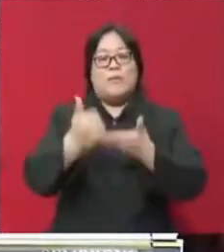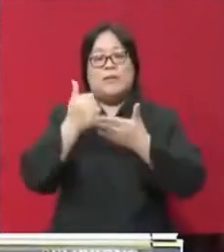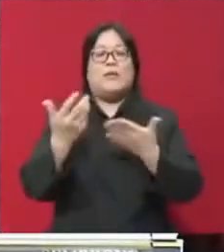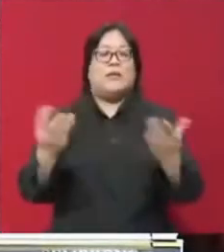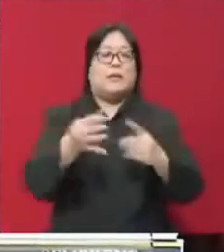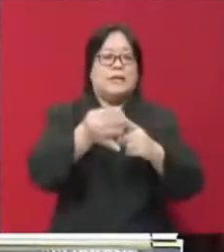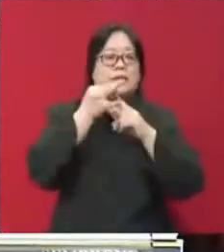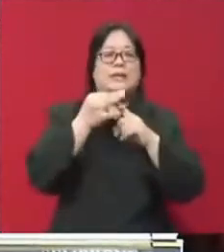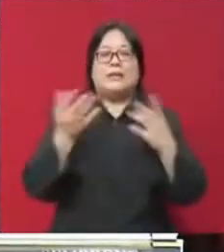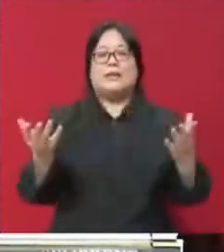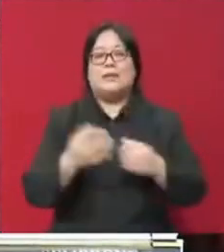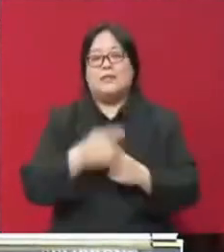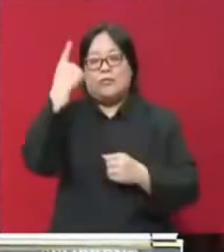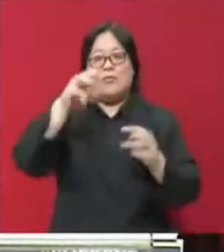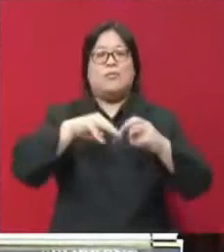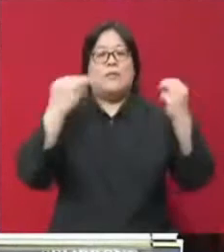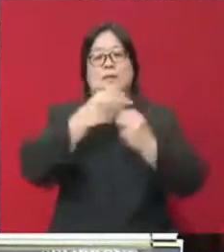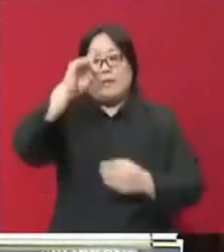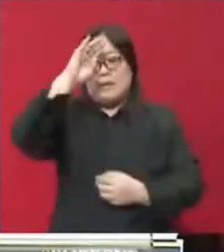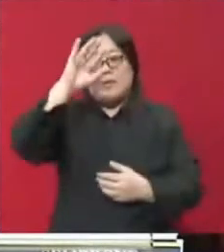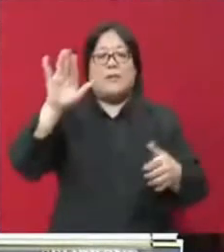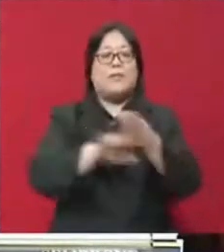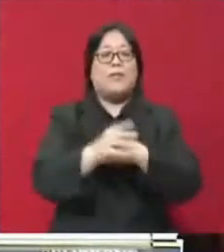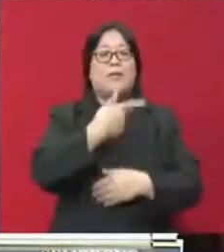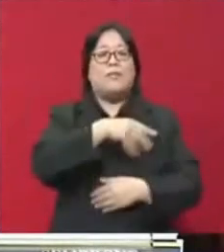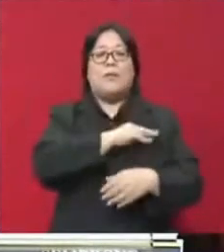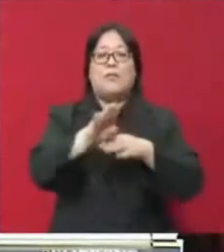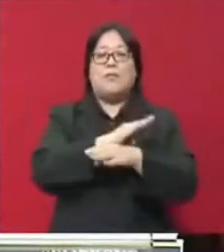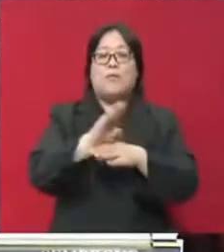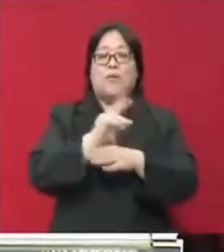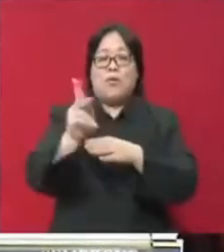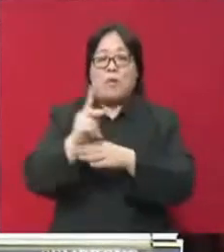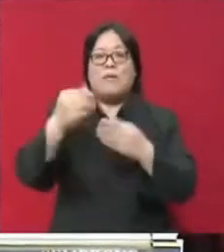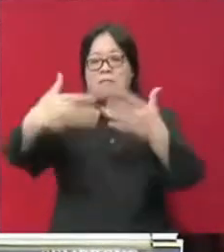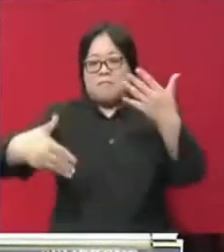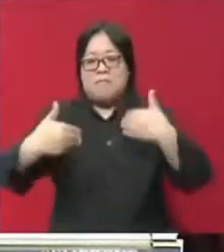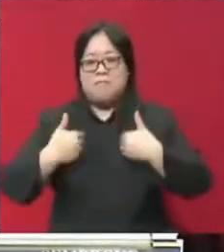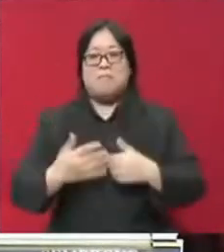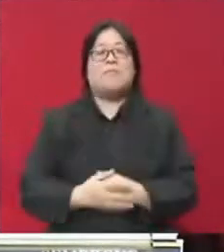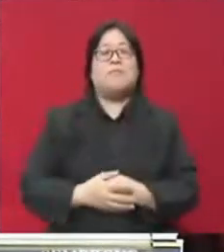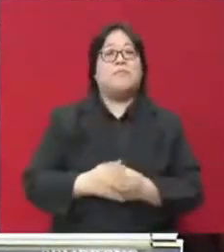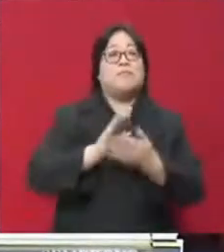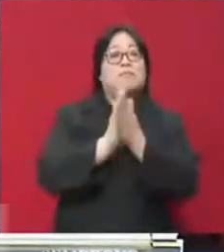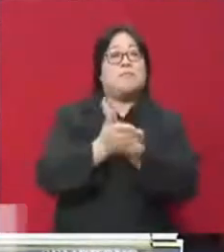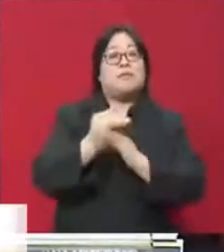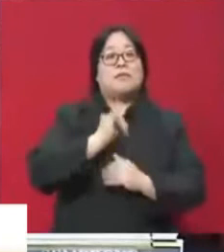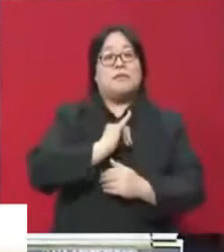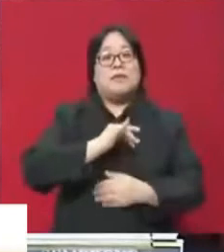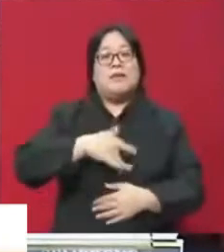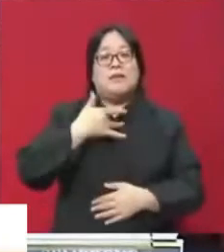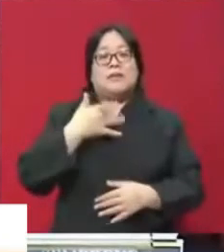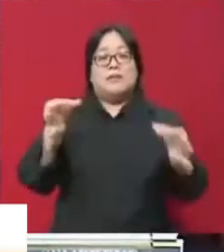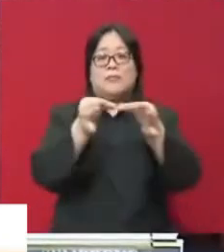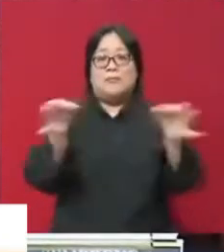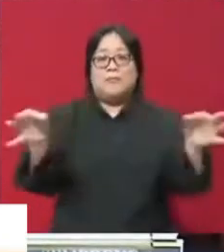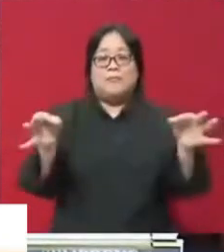khusus bagi masyarakat India di Kementerian Pembangunan Usahawan, Koperasi dan sebagainya. Jadi saya ingat